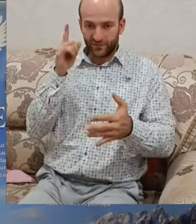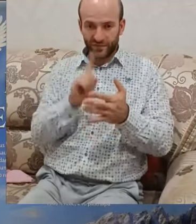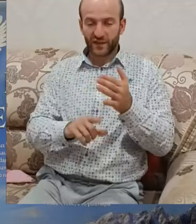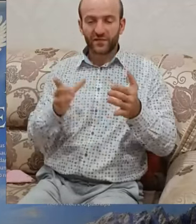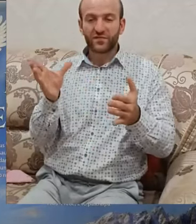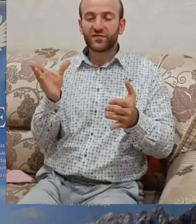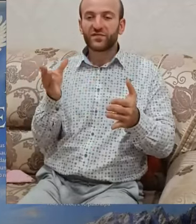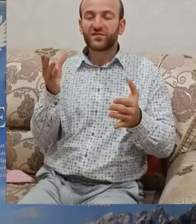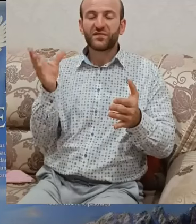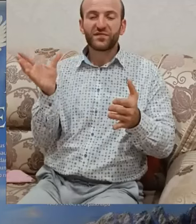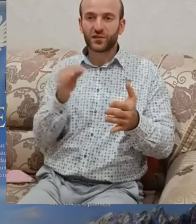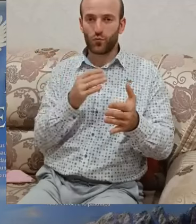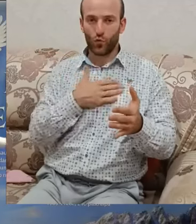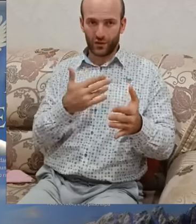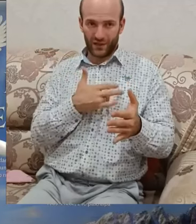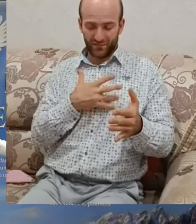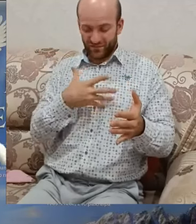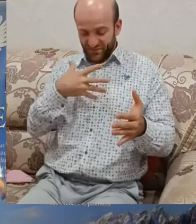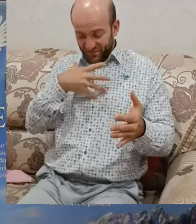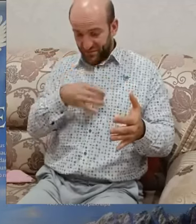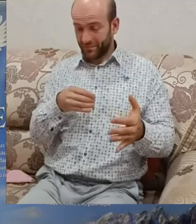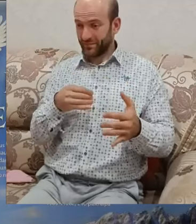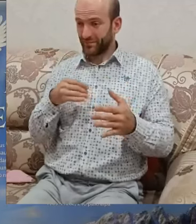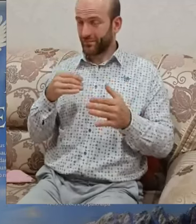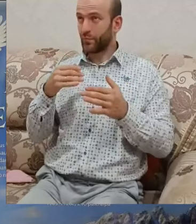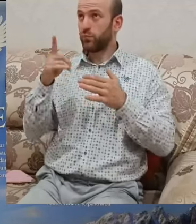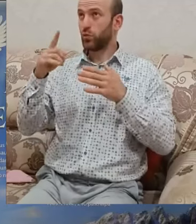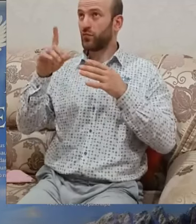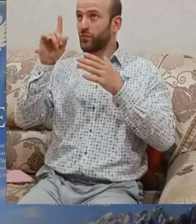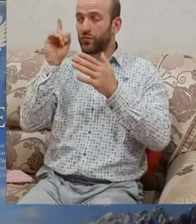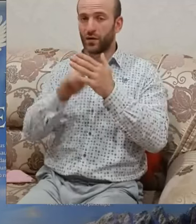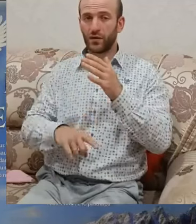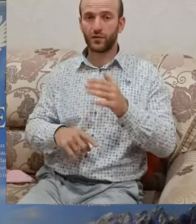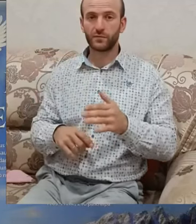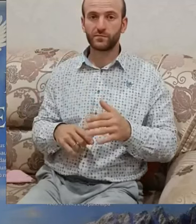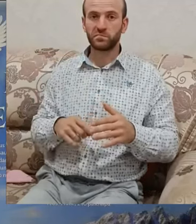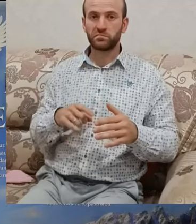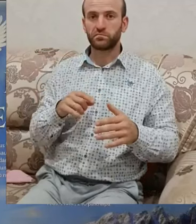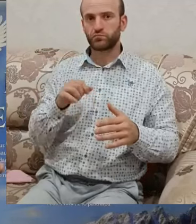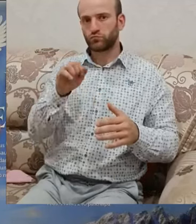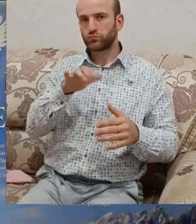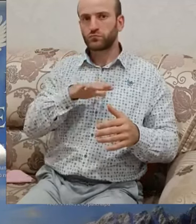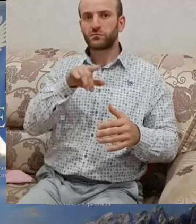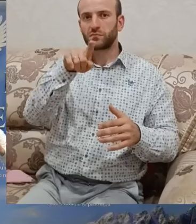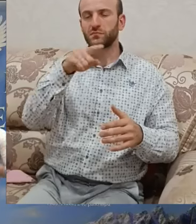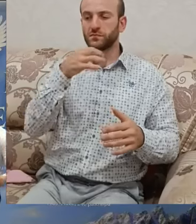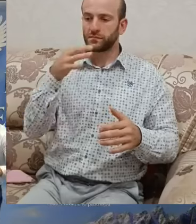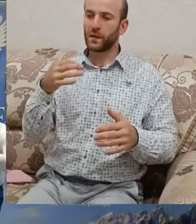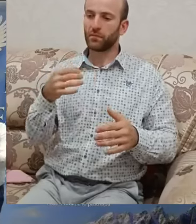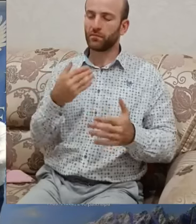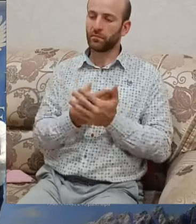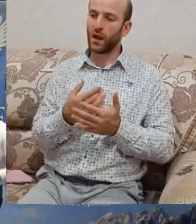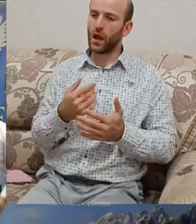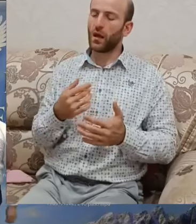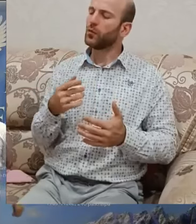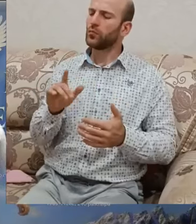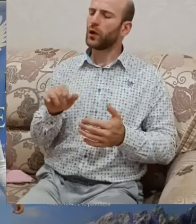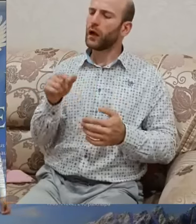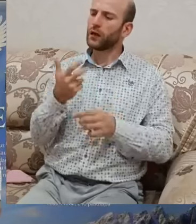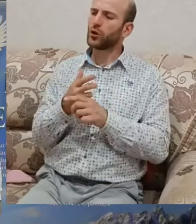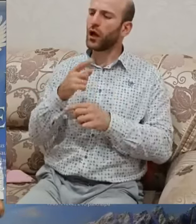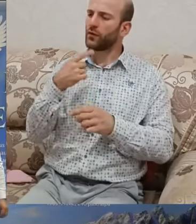galit pasakyti, ну tai pasakė pranašas. Знаете, можете сказать, ну это сказал пророк. Tai pats Dievas pasakė per pranašą. Это